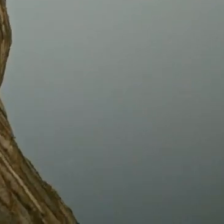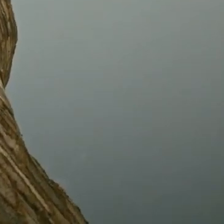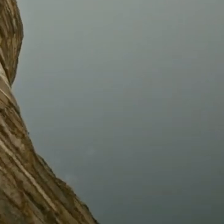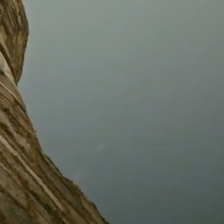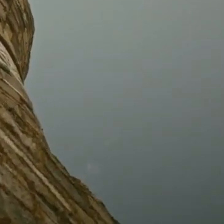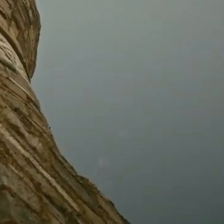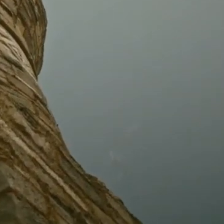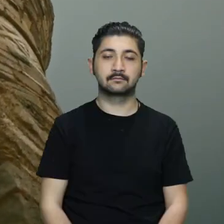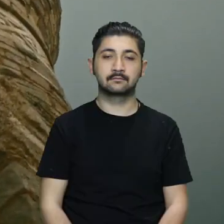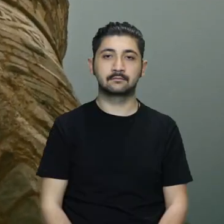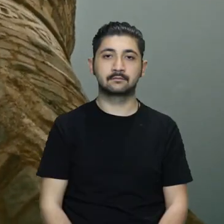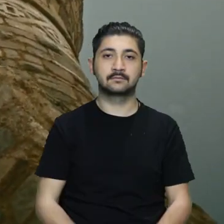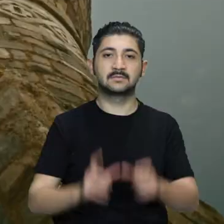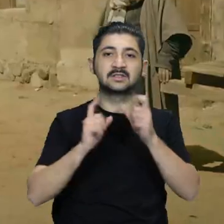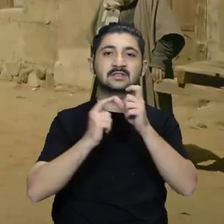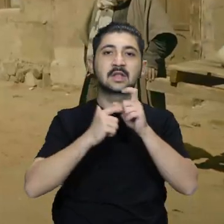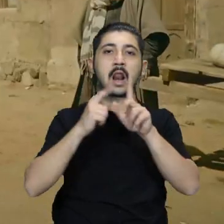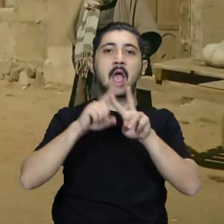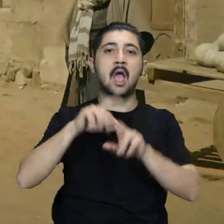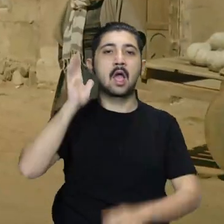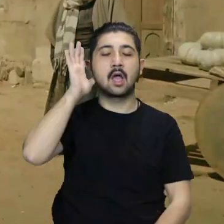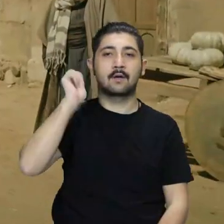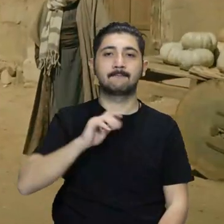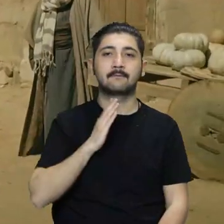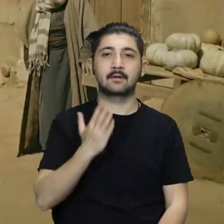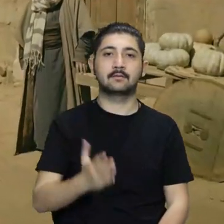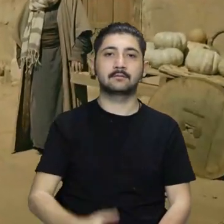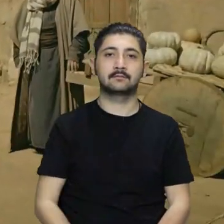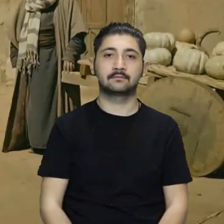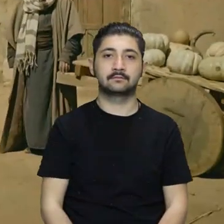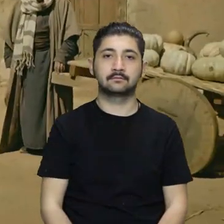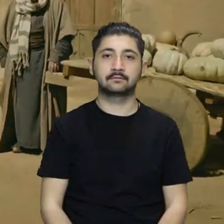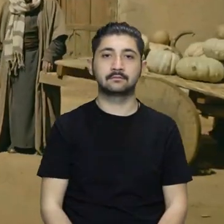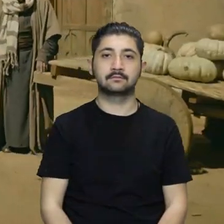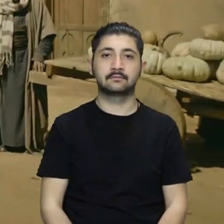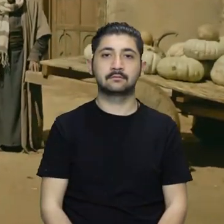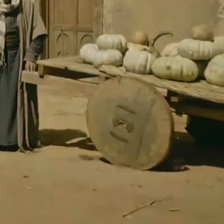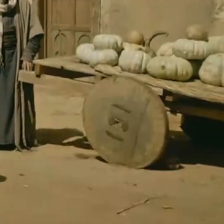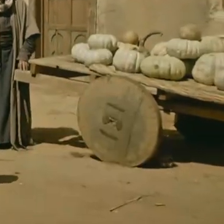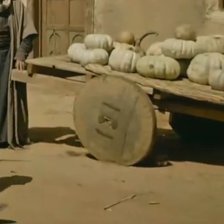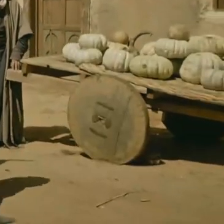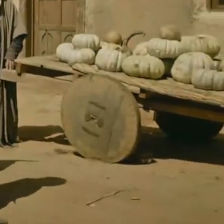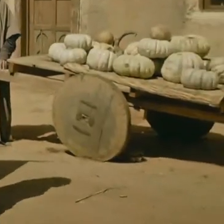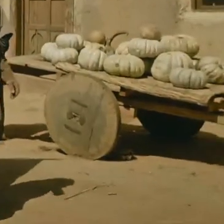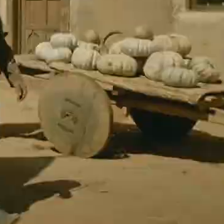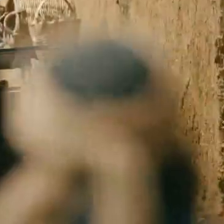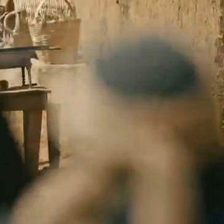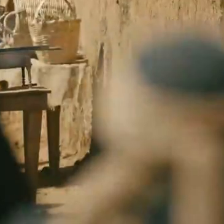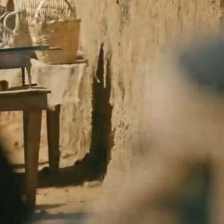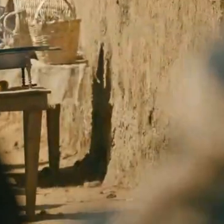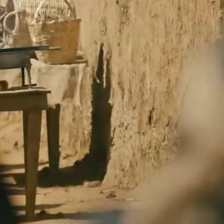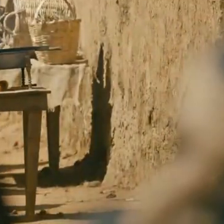Aşağıdan meydandaki caminin minaresi. Şefik'in taburu başlarında yaşlıca bir subayla şehre